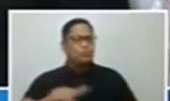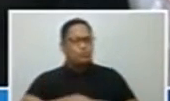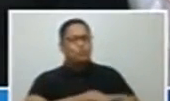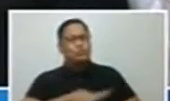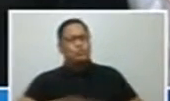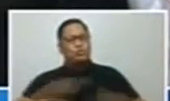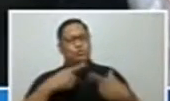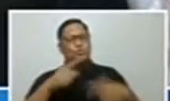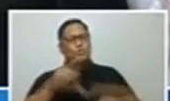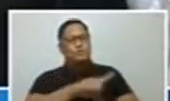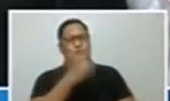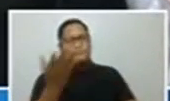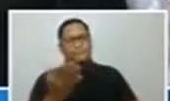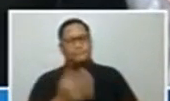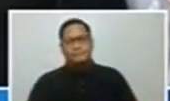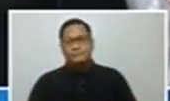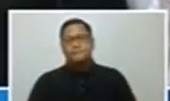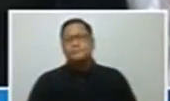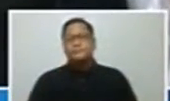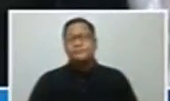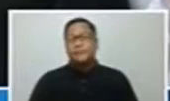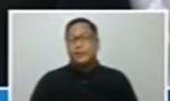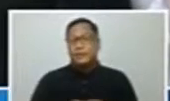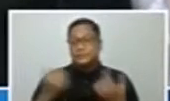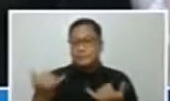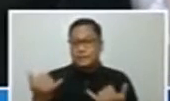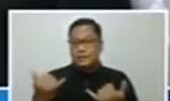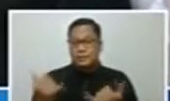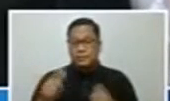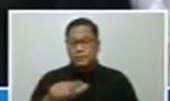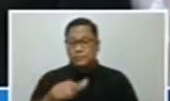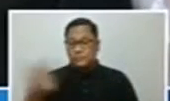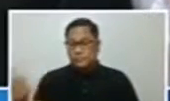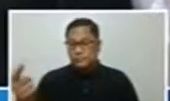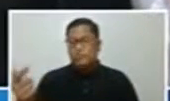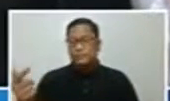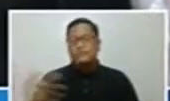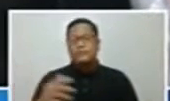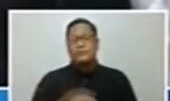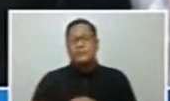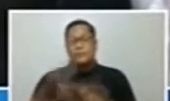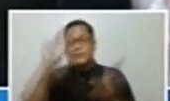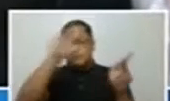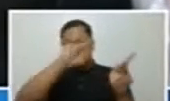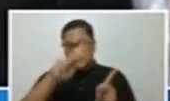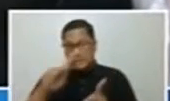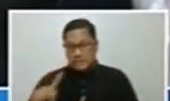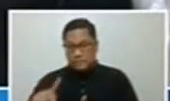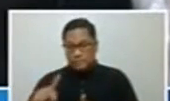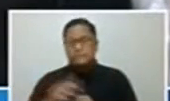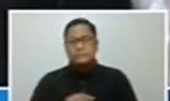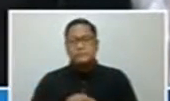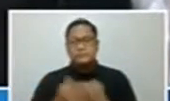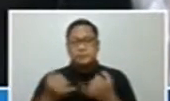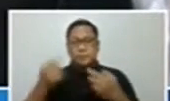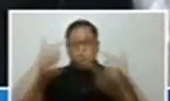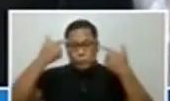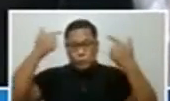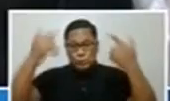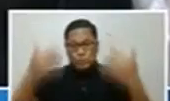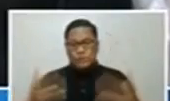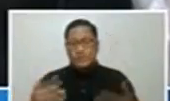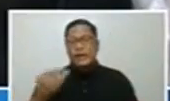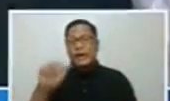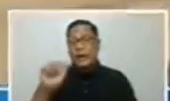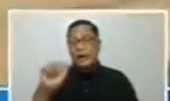Oh, hindi naman yun, Sig Martin, dahil kontrolado naman natin yung dumarating dito in accordance sa mga abiso ng